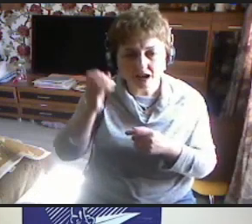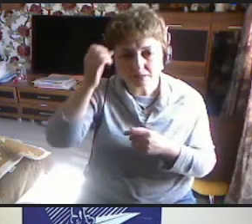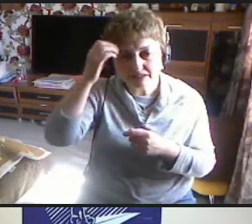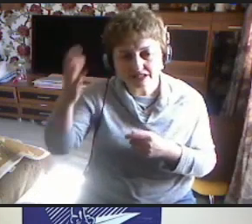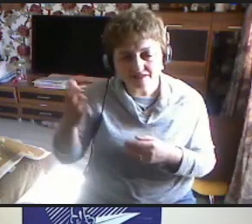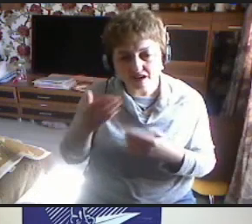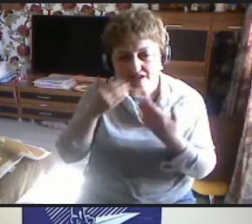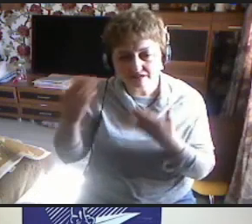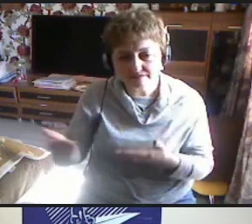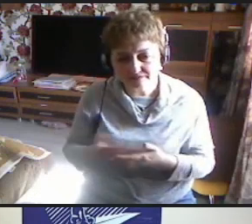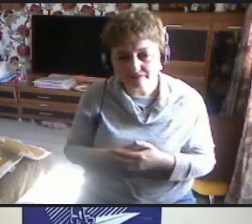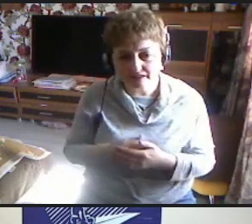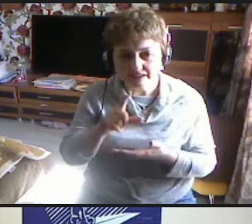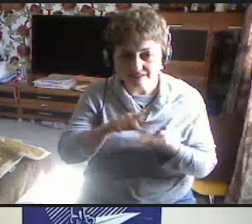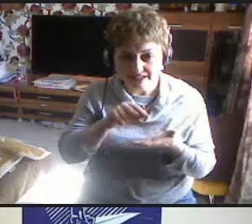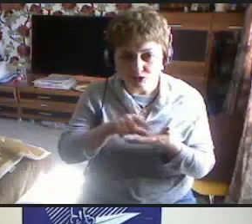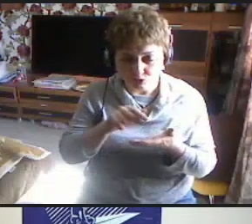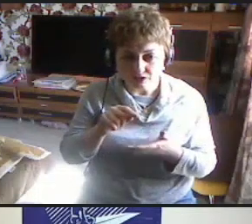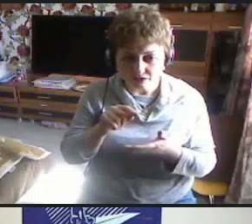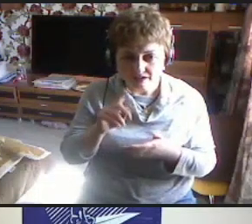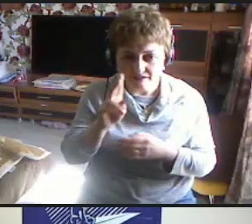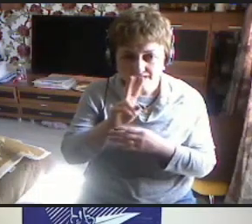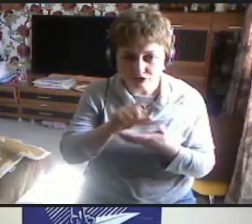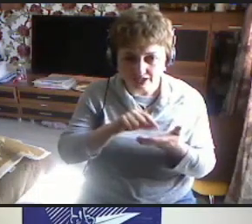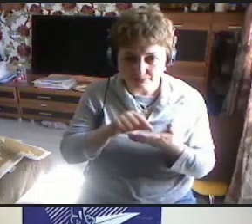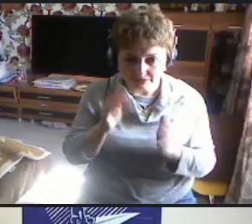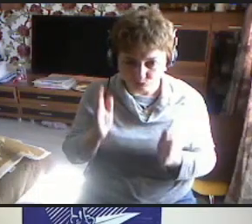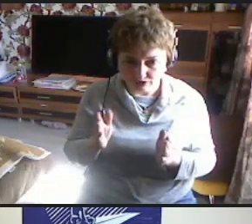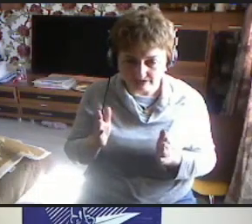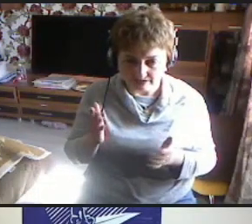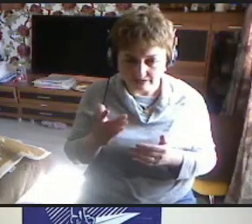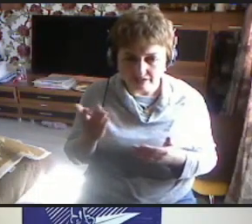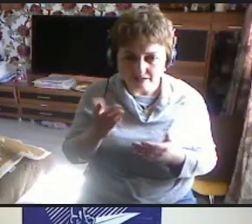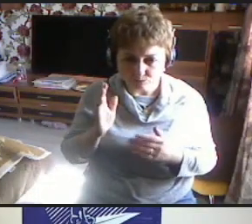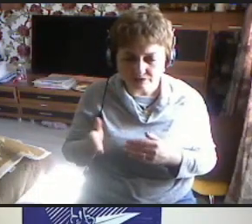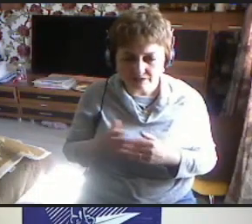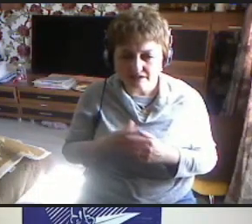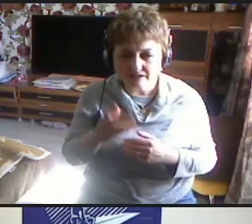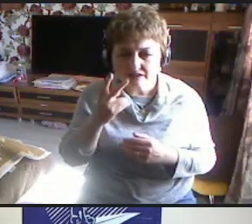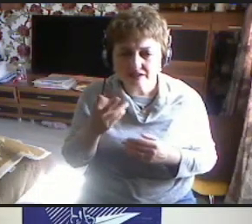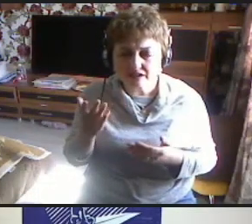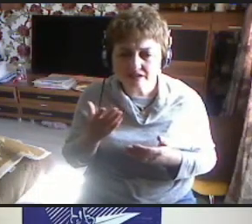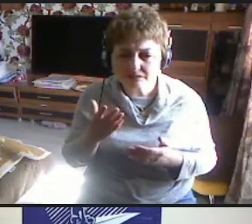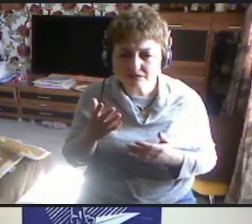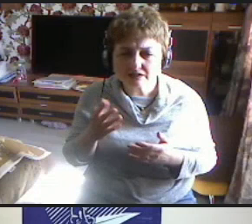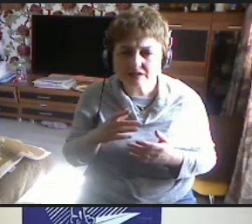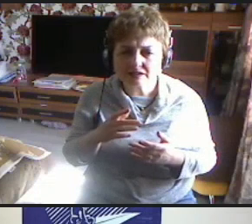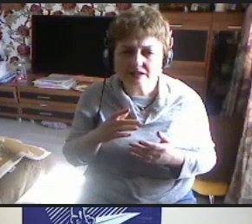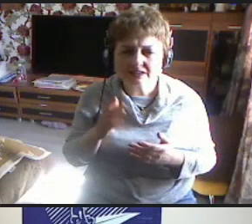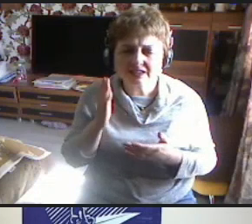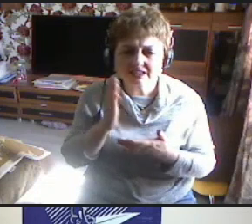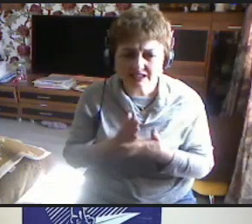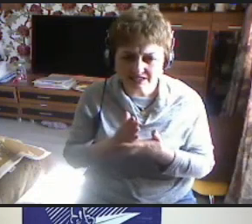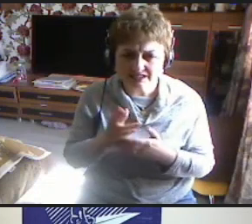в записи будет? Будет. Так, архив вебинаров для показа школьному сообществу. Есть, Данил, есть